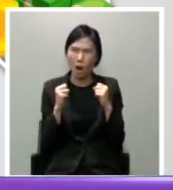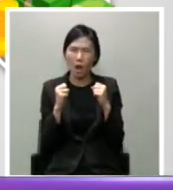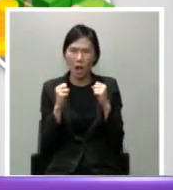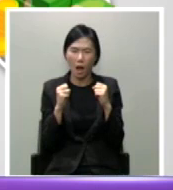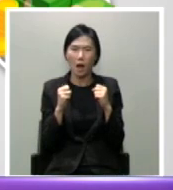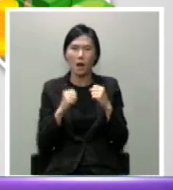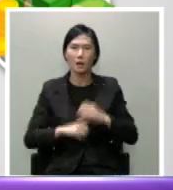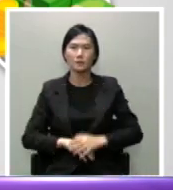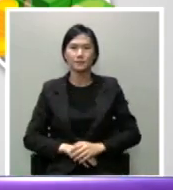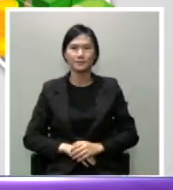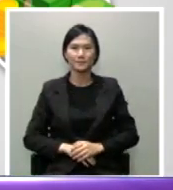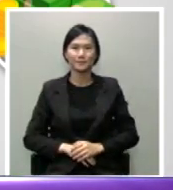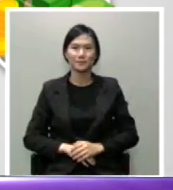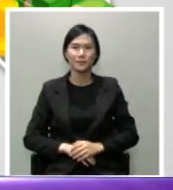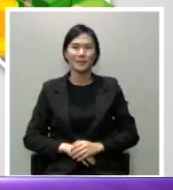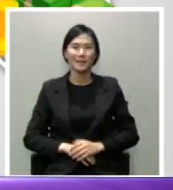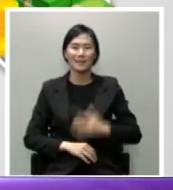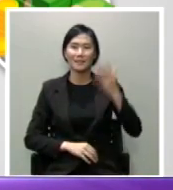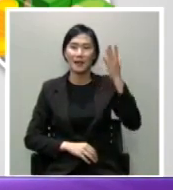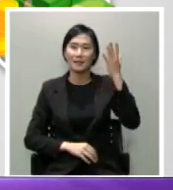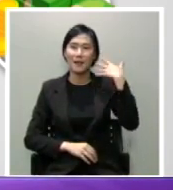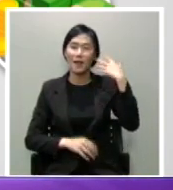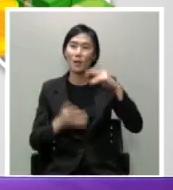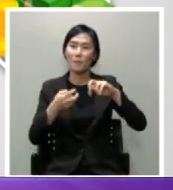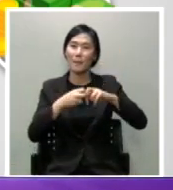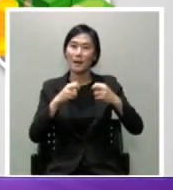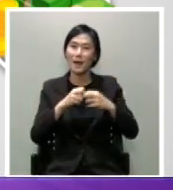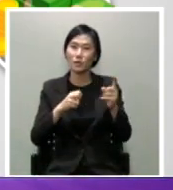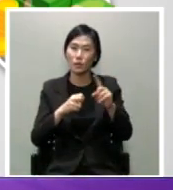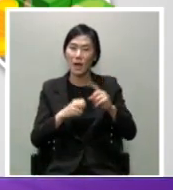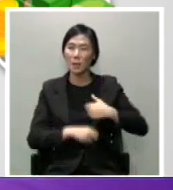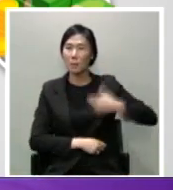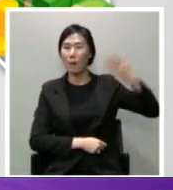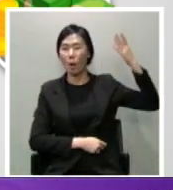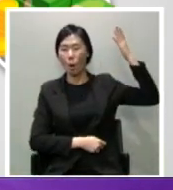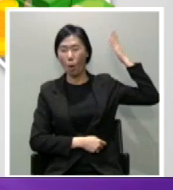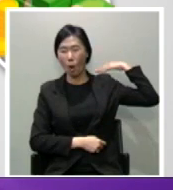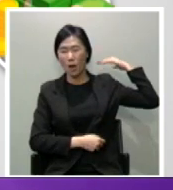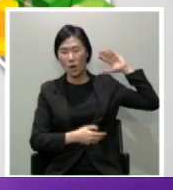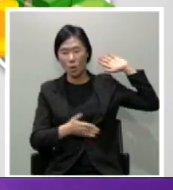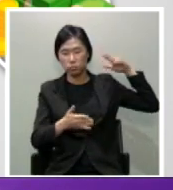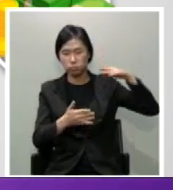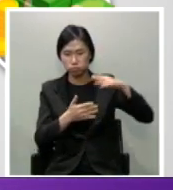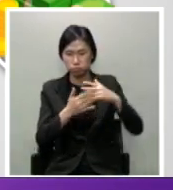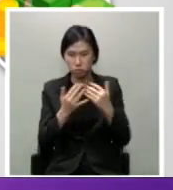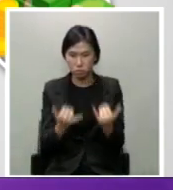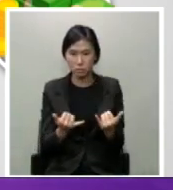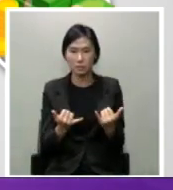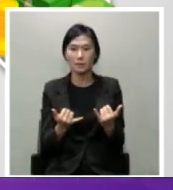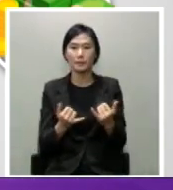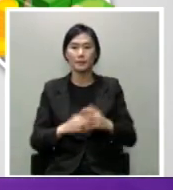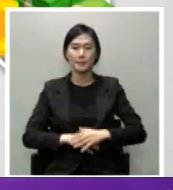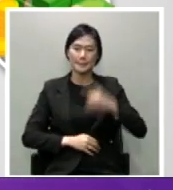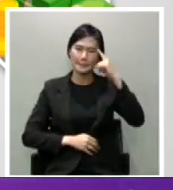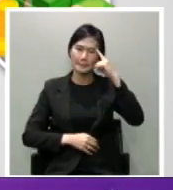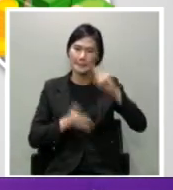ก็คือว่าขณะที่จุดยืนของไทยตั้งแต่วันโน้นจนกระทั่งถึงวันนี้จุ